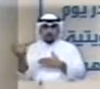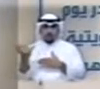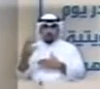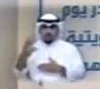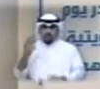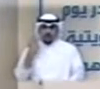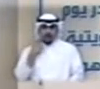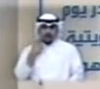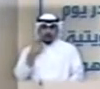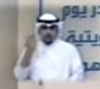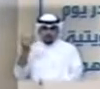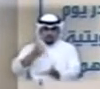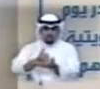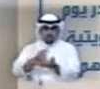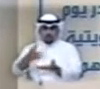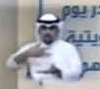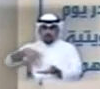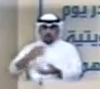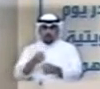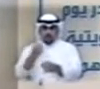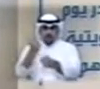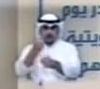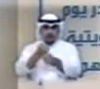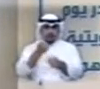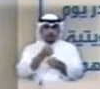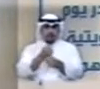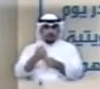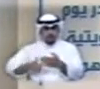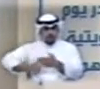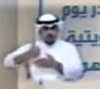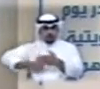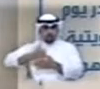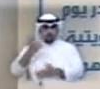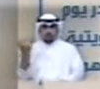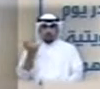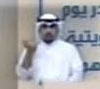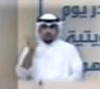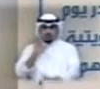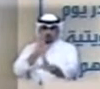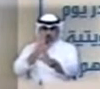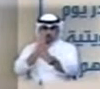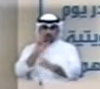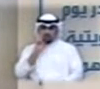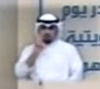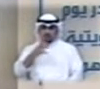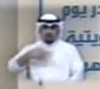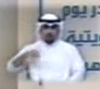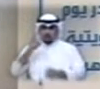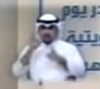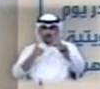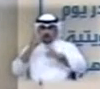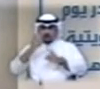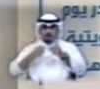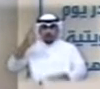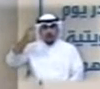المسؤولية الوطنية والتضحية والتعامل الإيجابي المسؤول مع متطلبات مواجهة تلك التحديات وتغليب